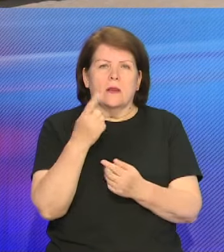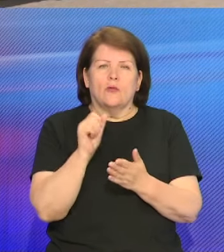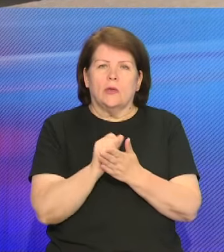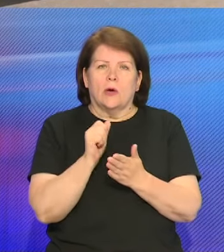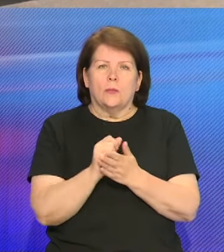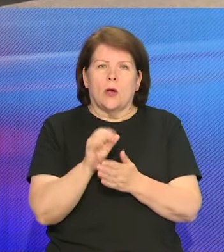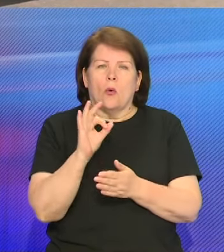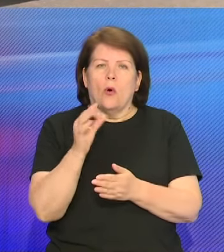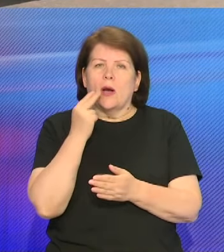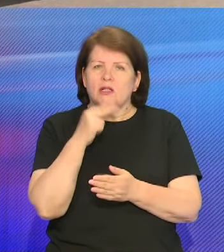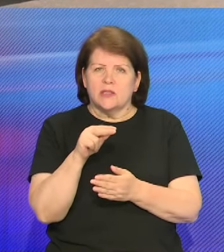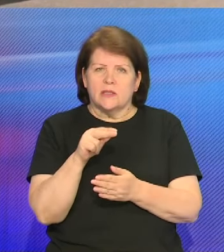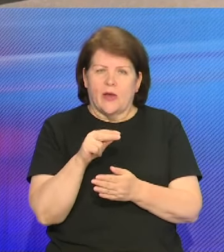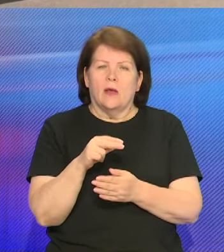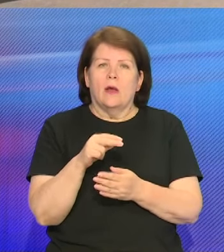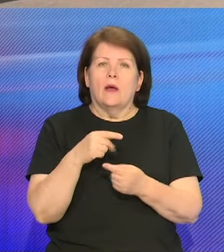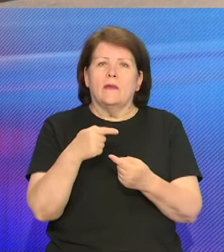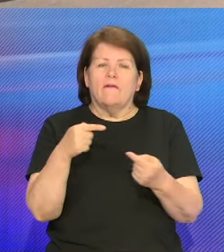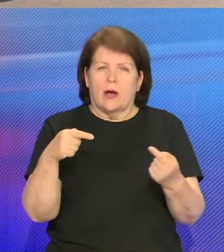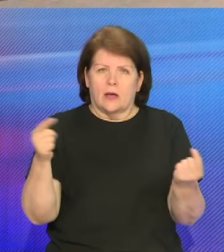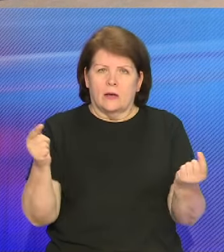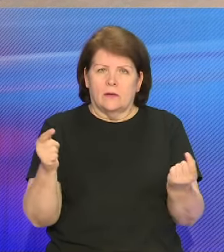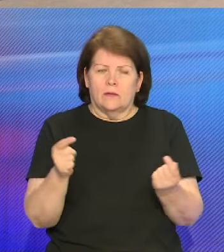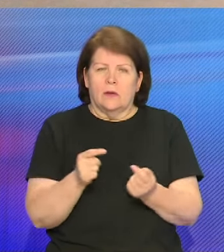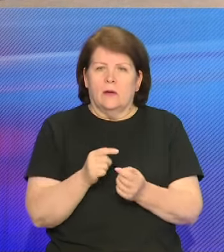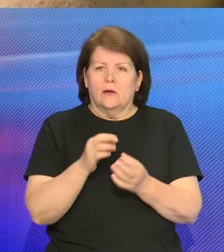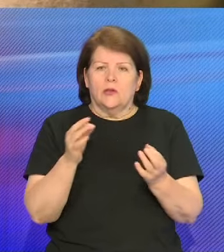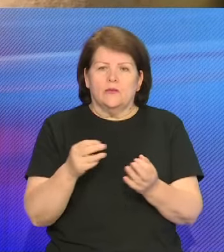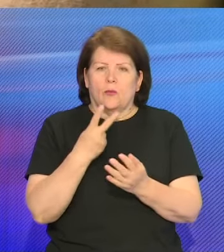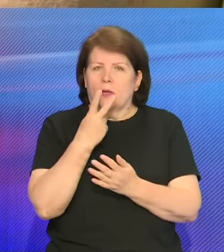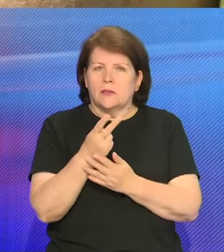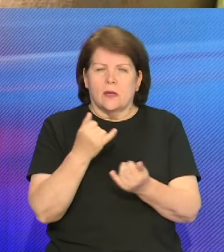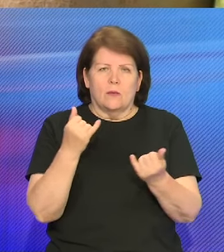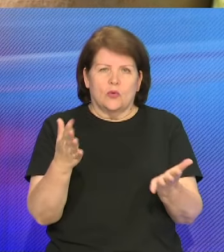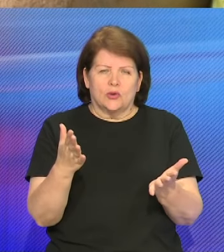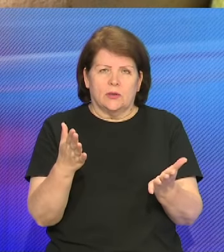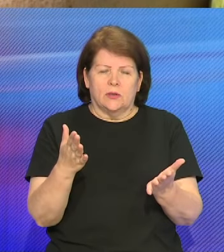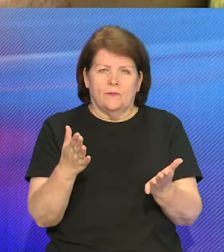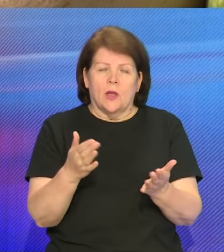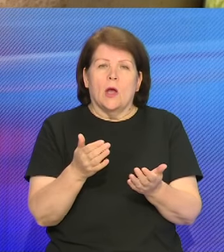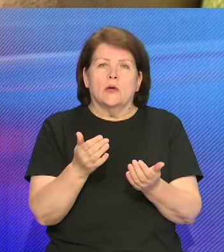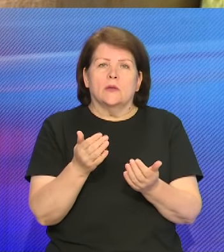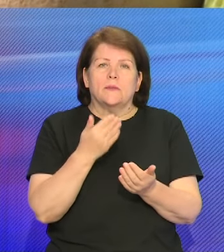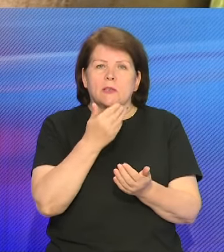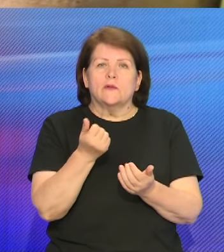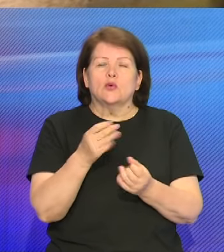кроме самой огороднины и садовины, и продаявить нема чего инспектору. Сколько нитратов в ваших дынях?